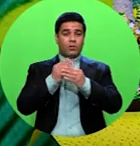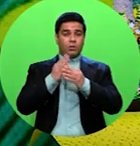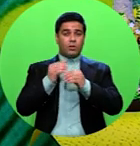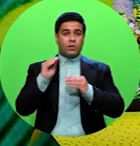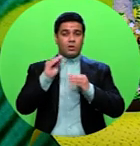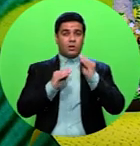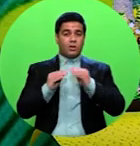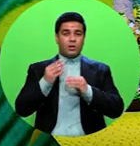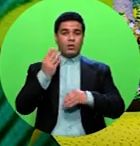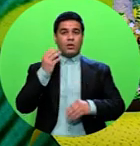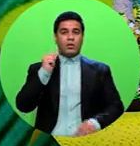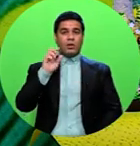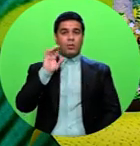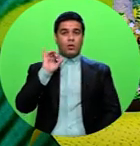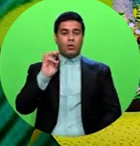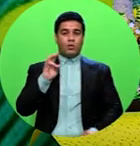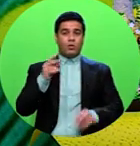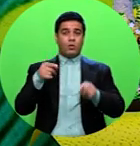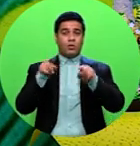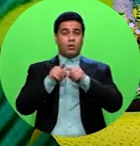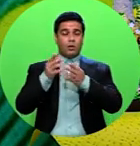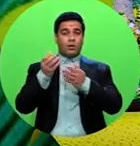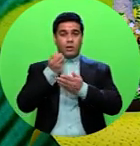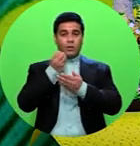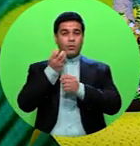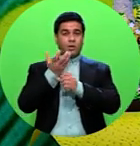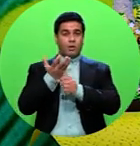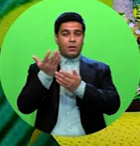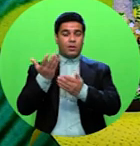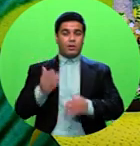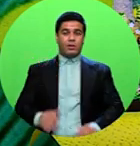заготовки, шаблоны. Вот такие цветы.